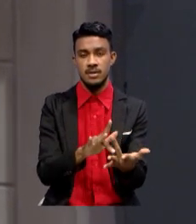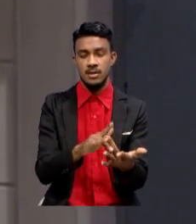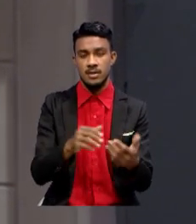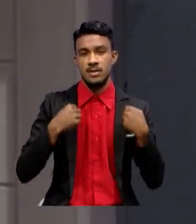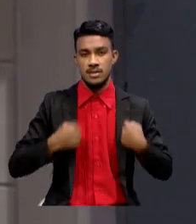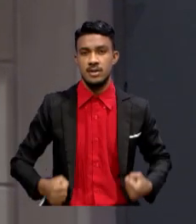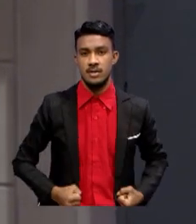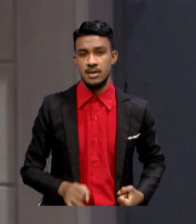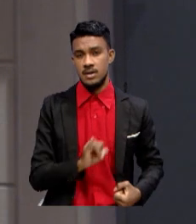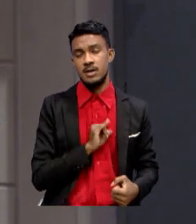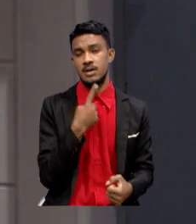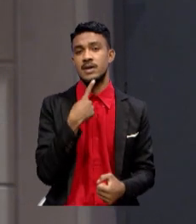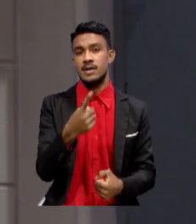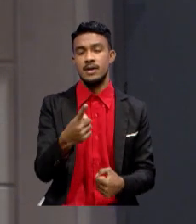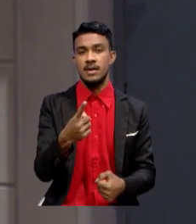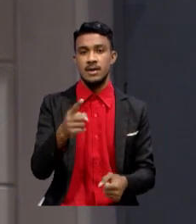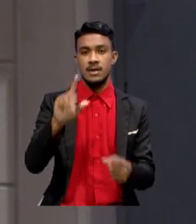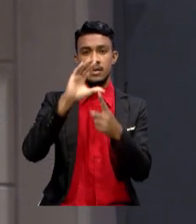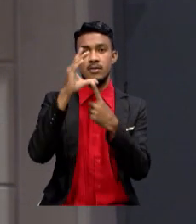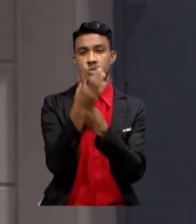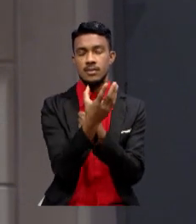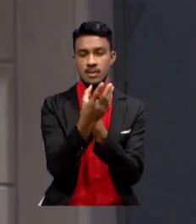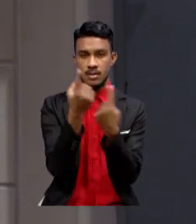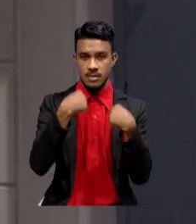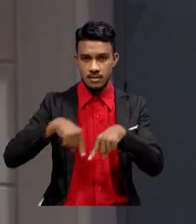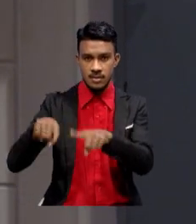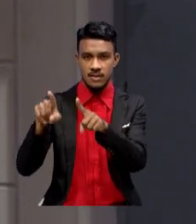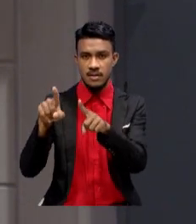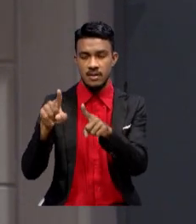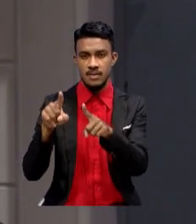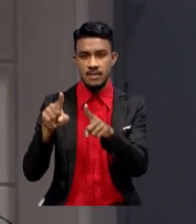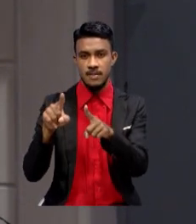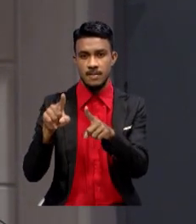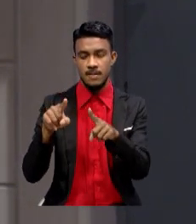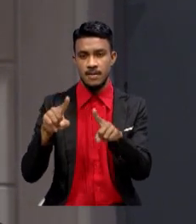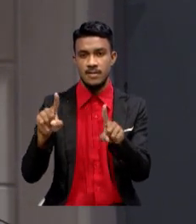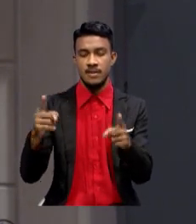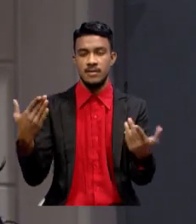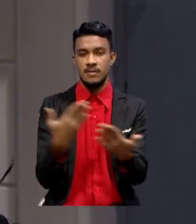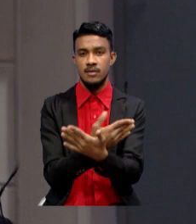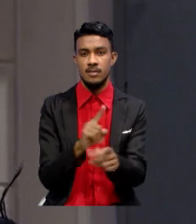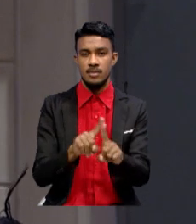kau nonton tradisional le atau bafali be sila bafal mulai ini ini masih